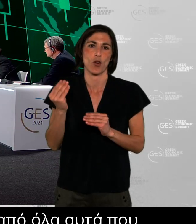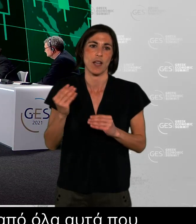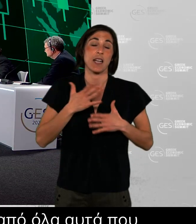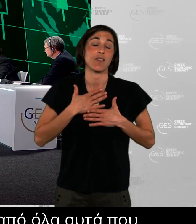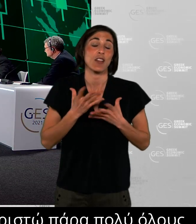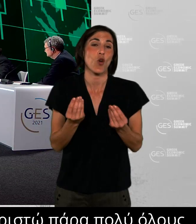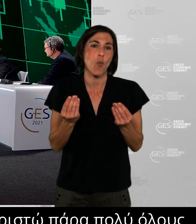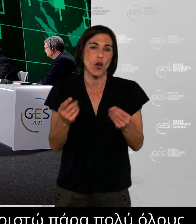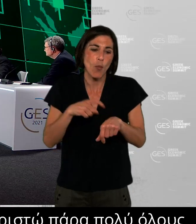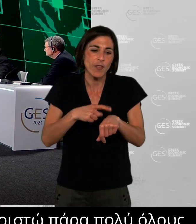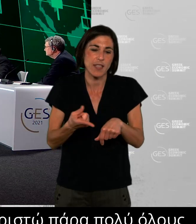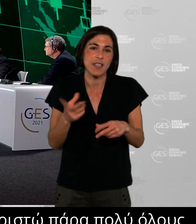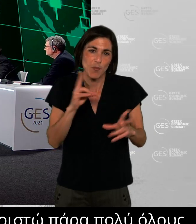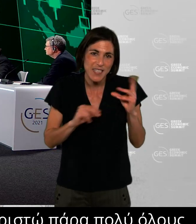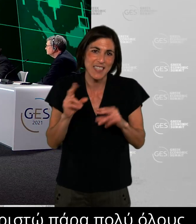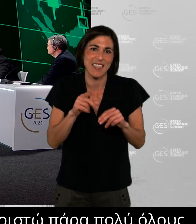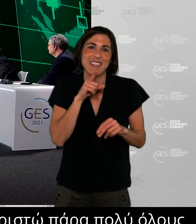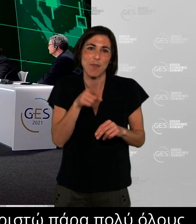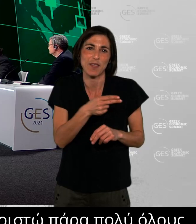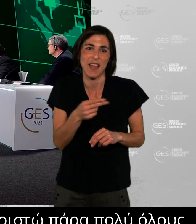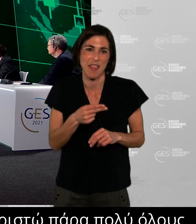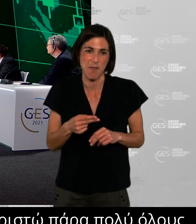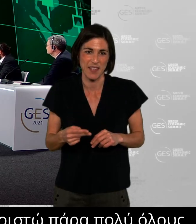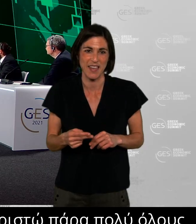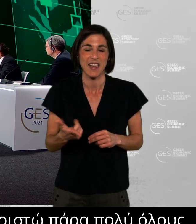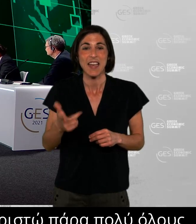the discussion. Χαιρετίσματα στη Βοστόνη, την αγαπημένη μας.